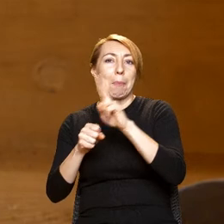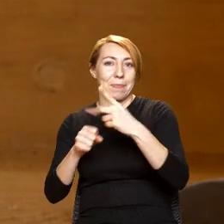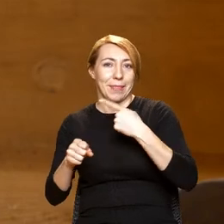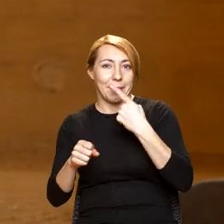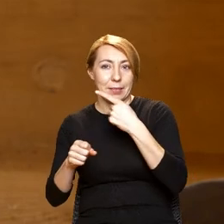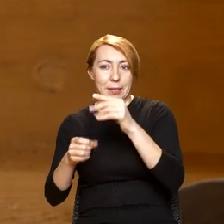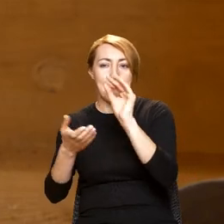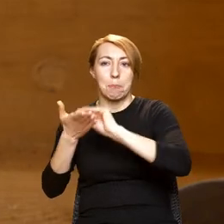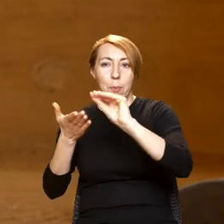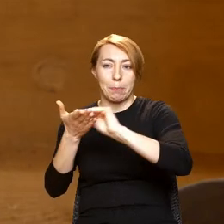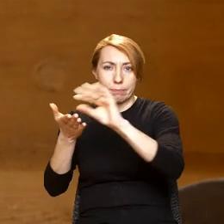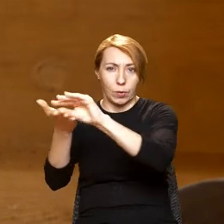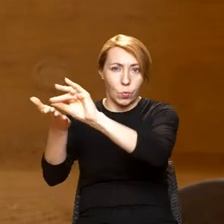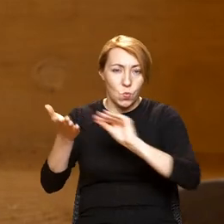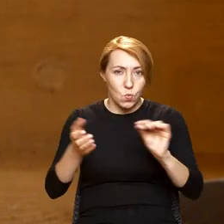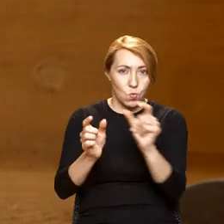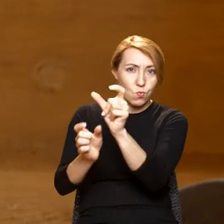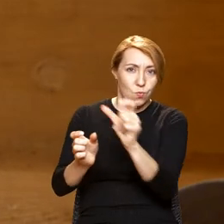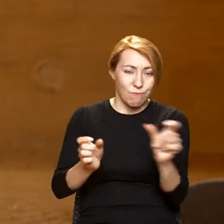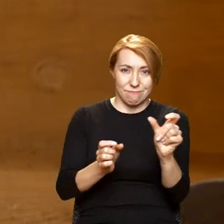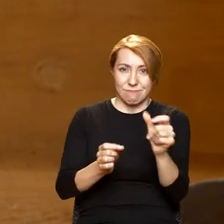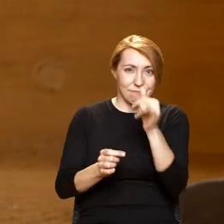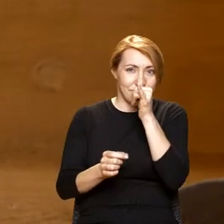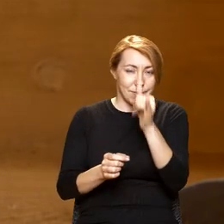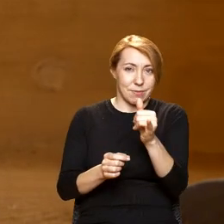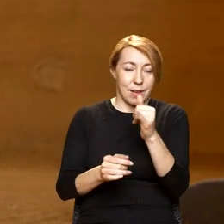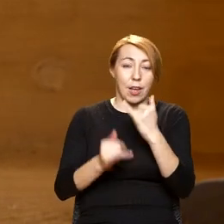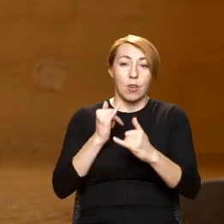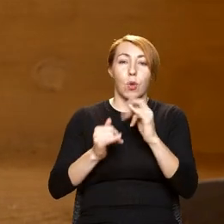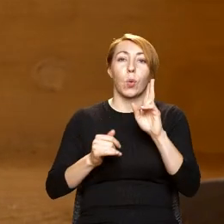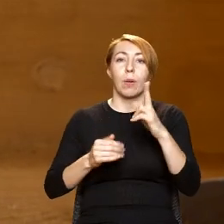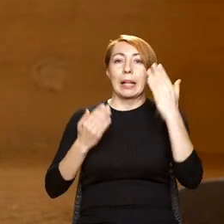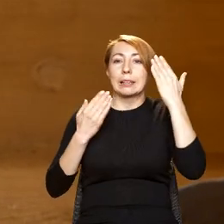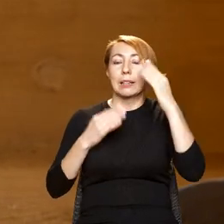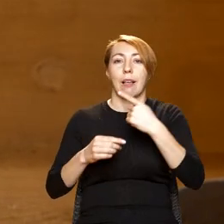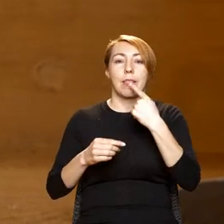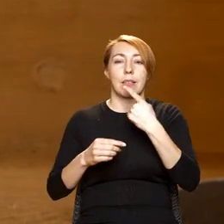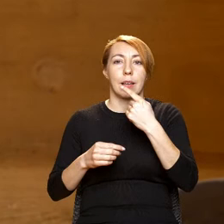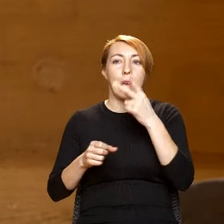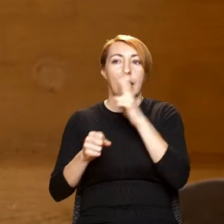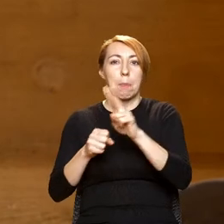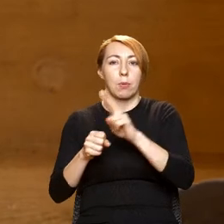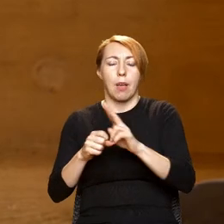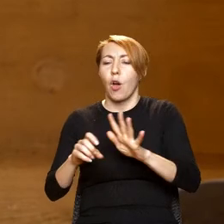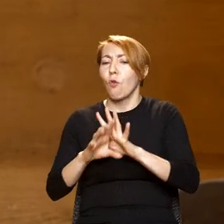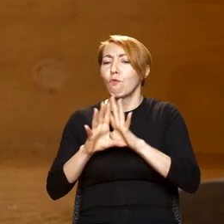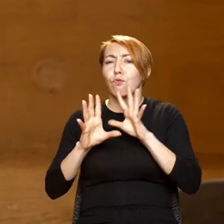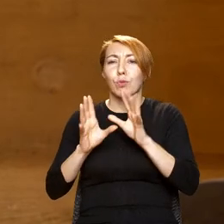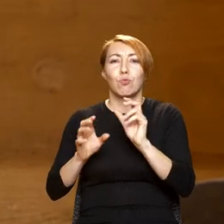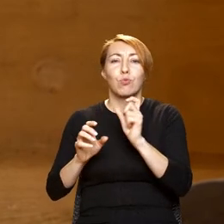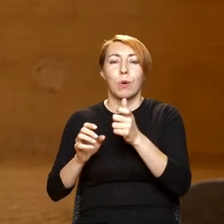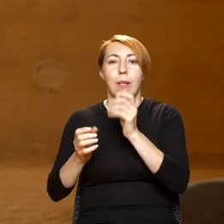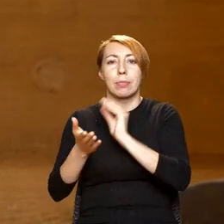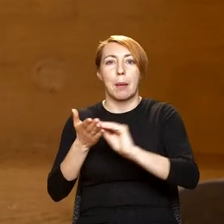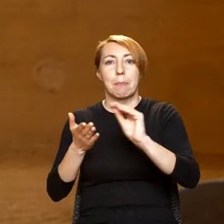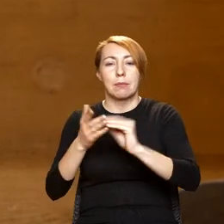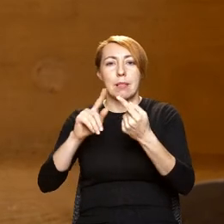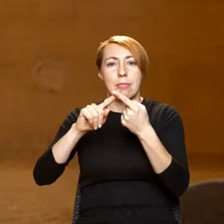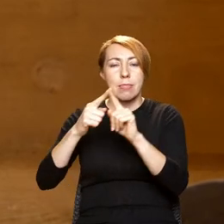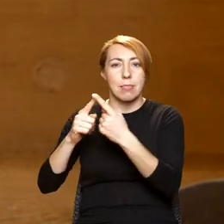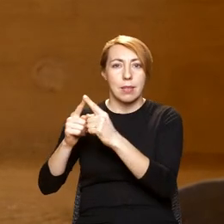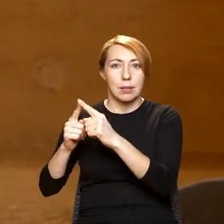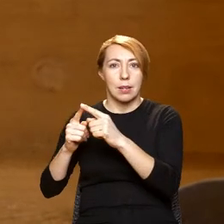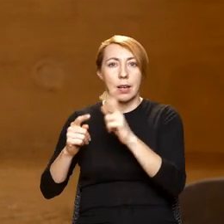przepisać, ale dla osób tutaj wiadomość nieznających japońskiego, wszystko, co jest zapisane japońskim